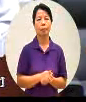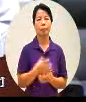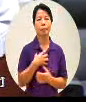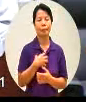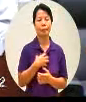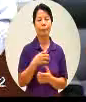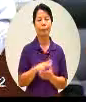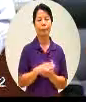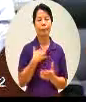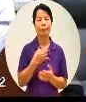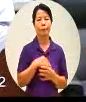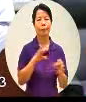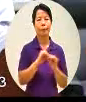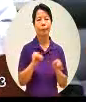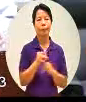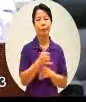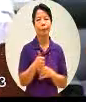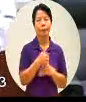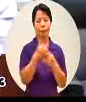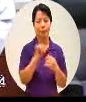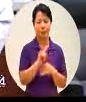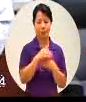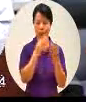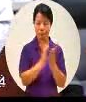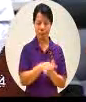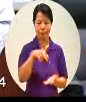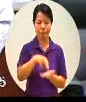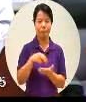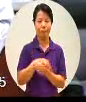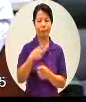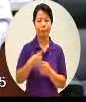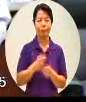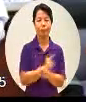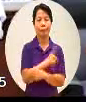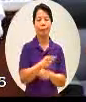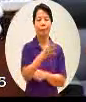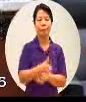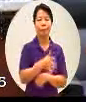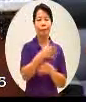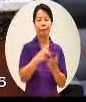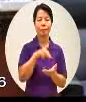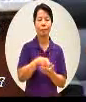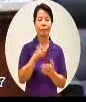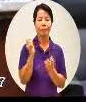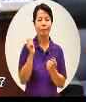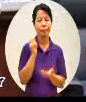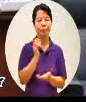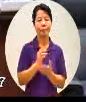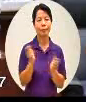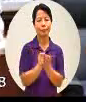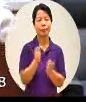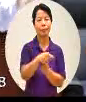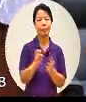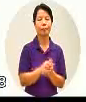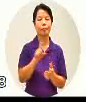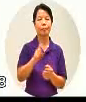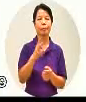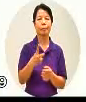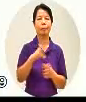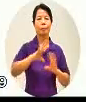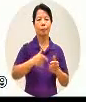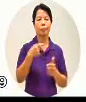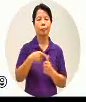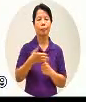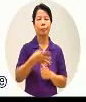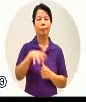含陆议员，我徛要两点半钟去啊，哦，所以你徛一个比较紧啦哈。十二年国教哈，免试